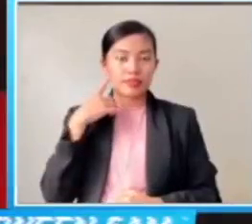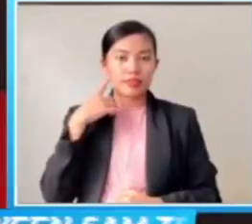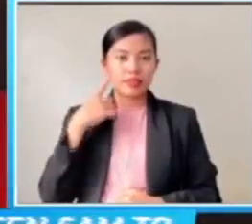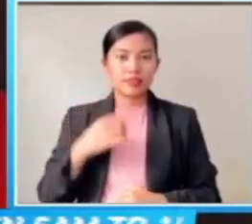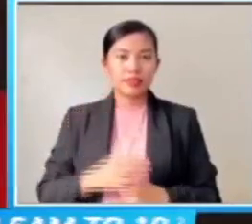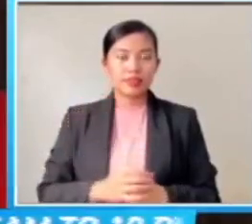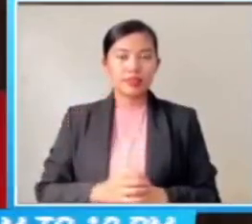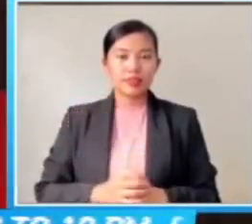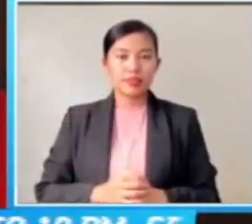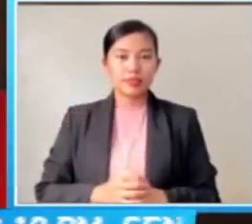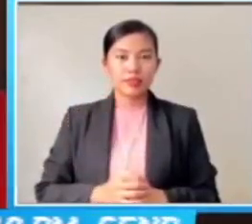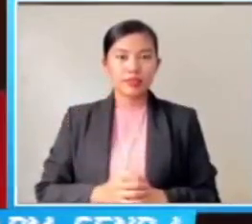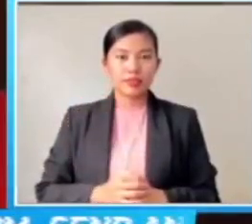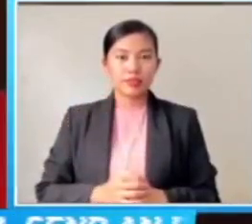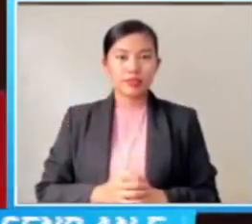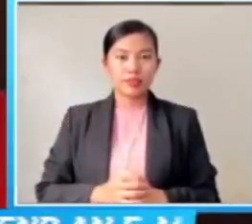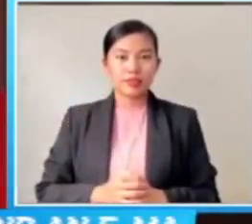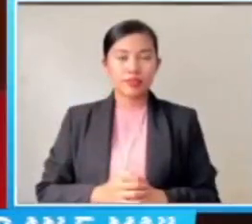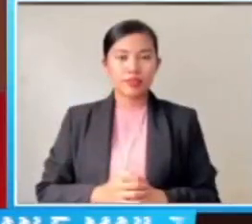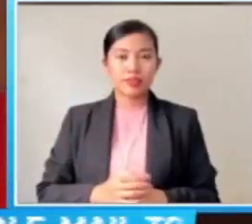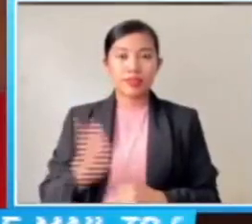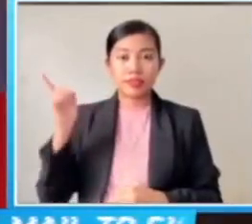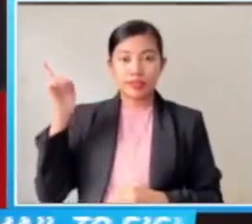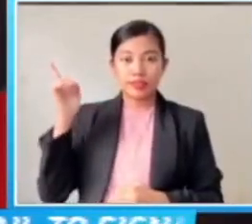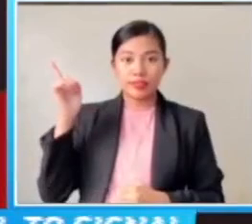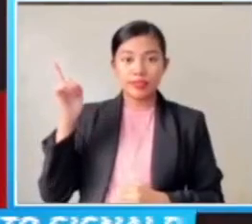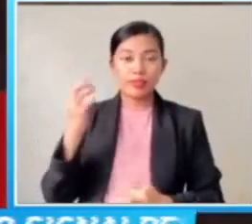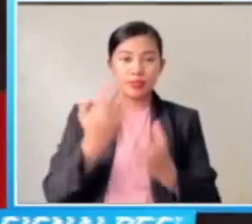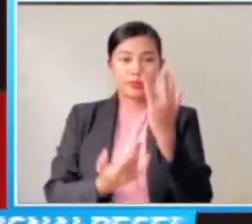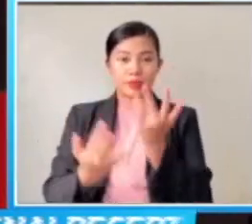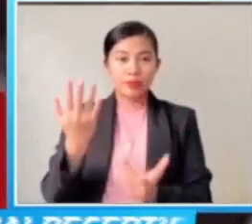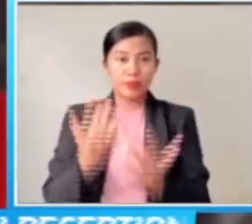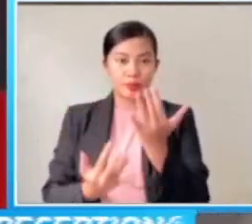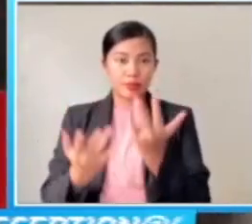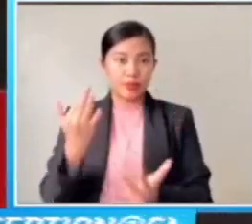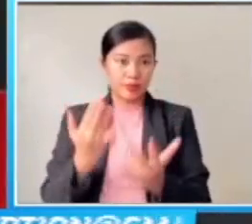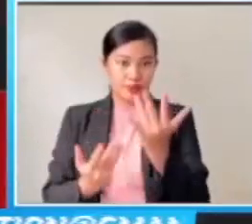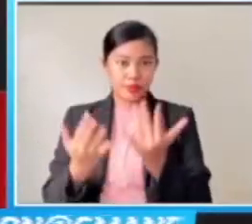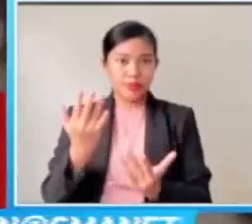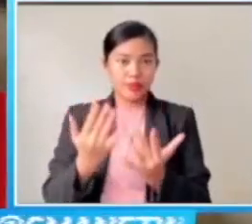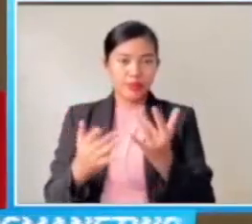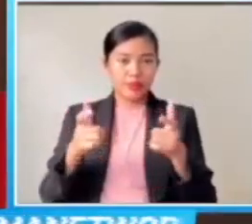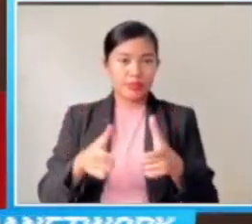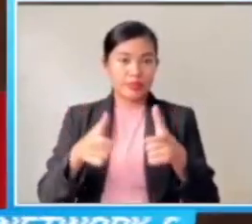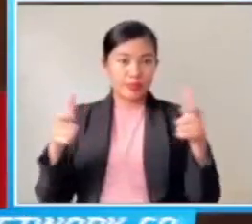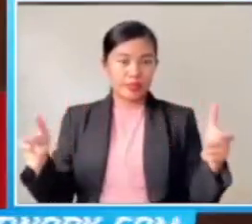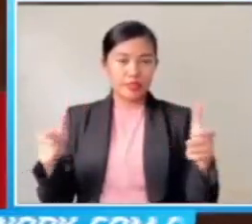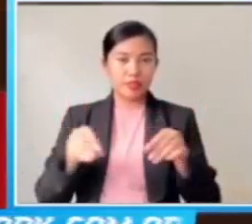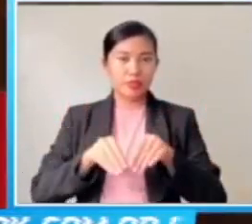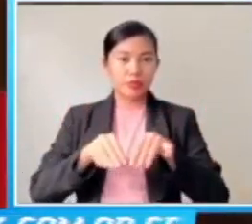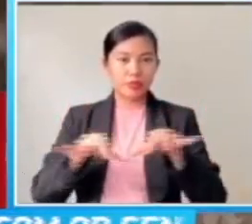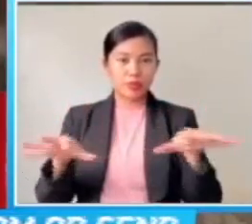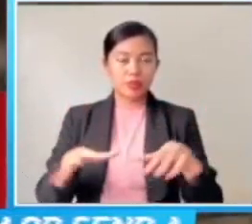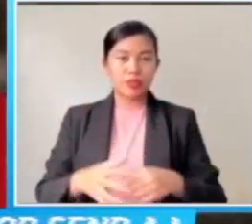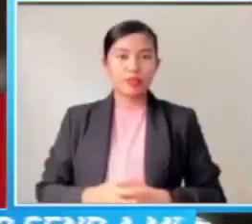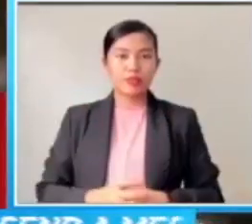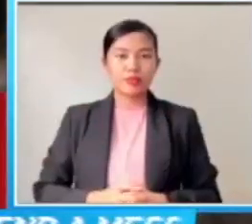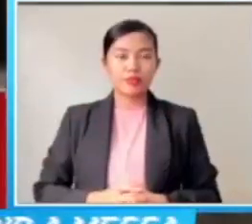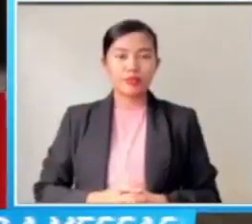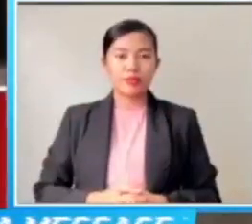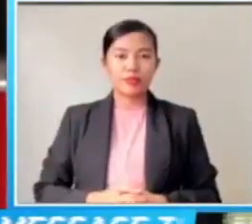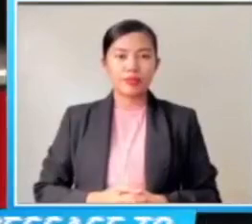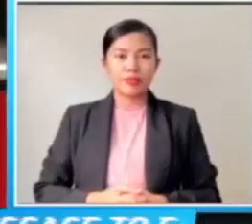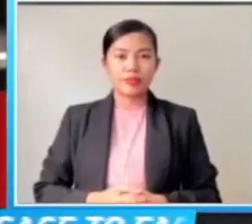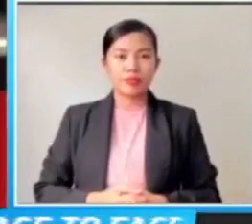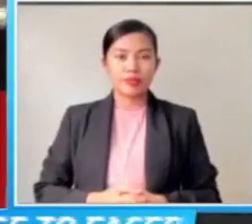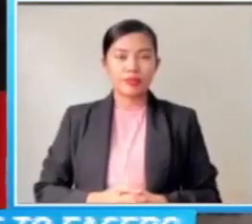Ganito na kalaki ang apoy na lumalamon sa warehouse na ito ng abutan ng mga bombero sa Barangay Potrero, Malabon, pasado hating gabi. Nakalabas